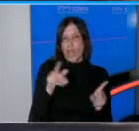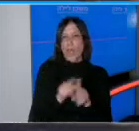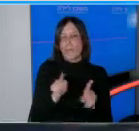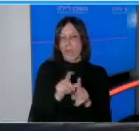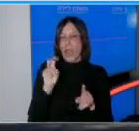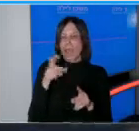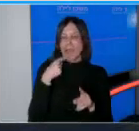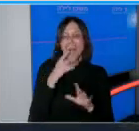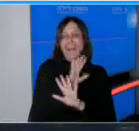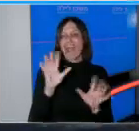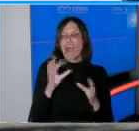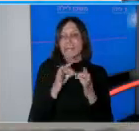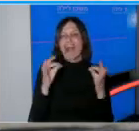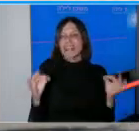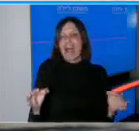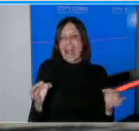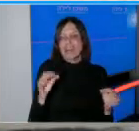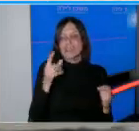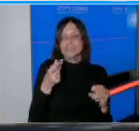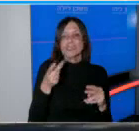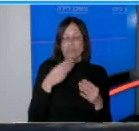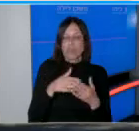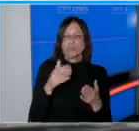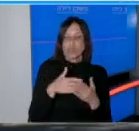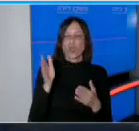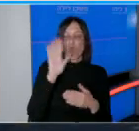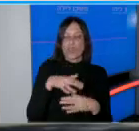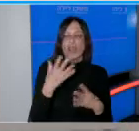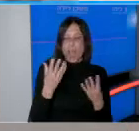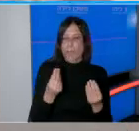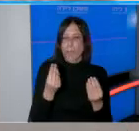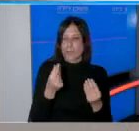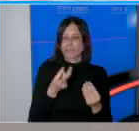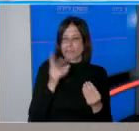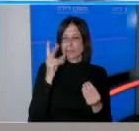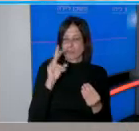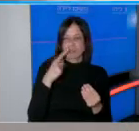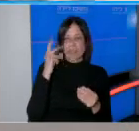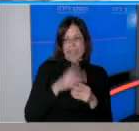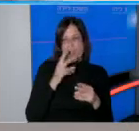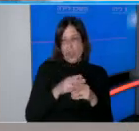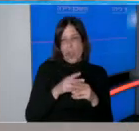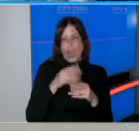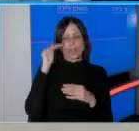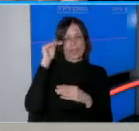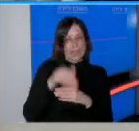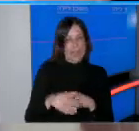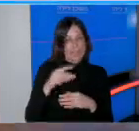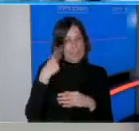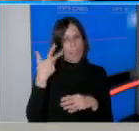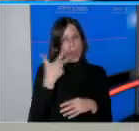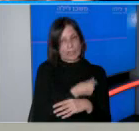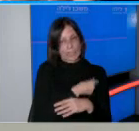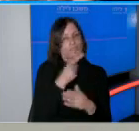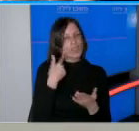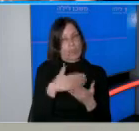אמר, שאנחנו רק בהתחלה, הגלים האלה עוד יקו בנו עוד ועוד הרבה אחרי שכבר התחלואה תרד, וכולנו נהיים חוסנים, אנחנו רק